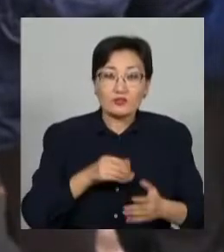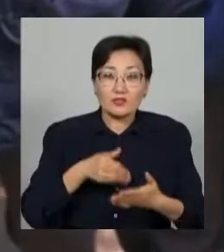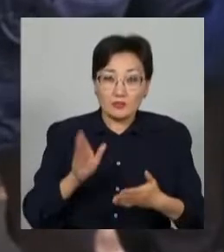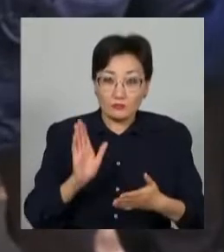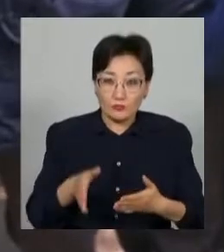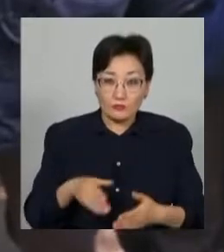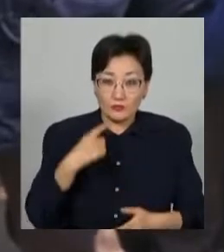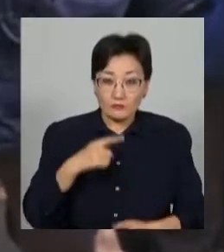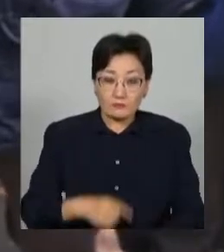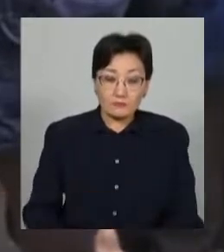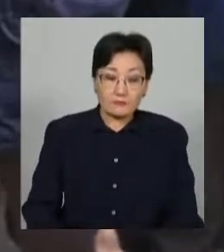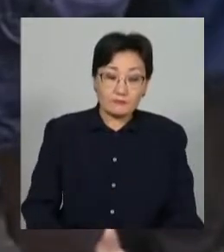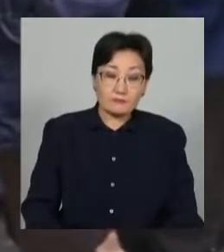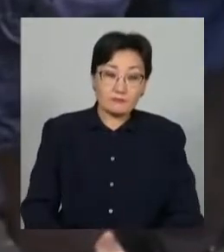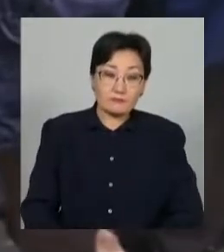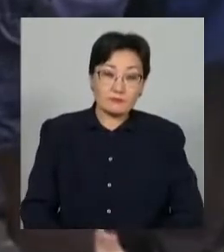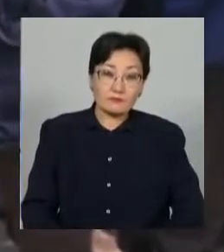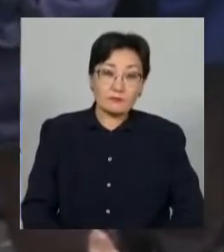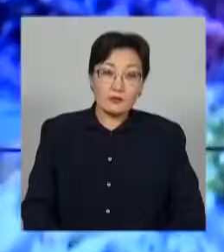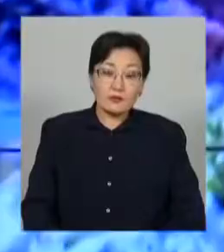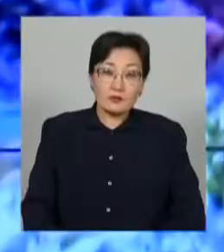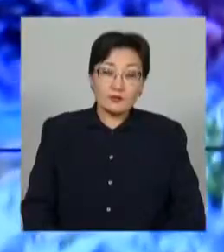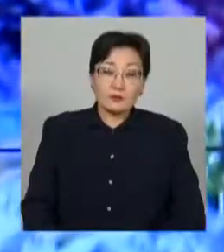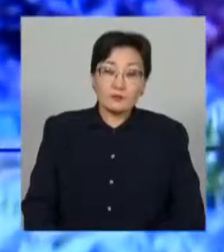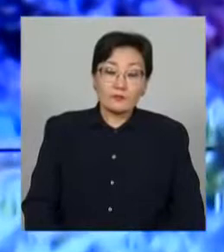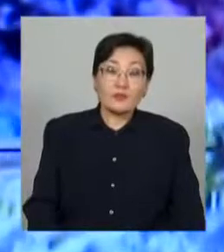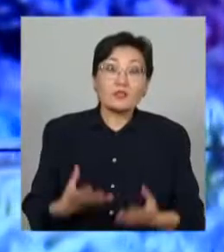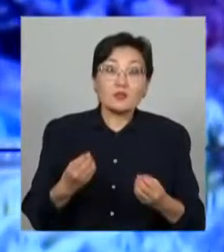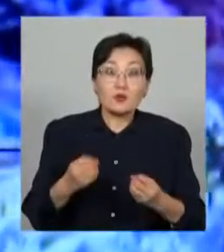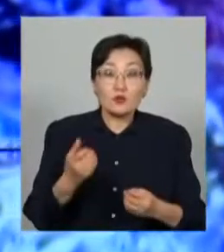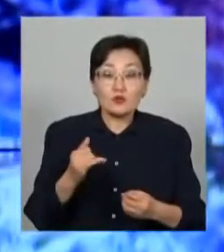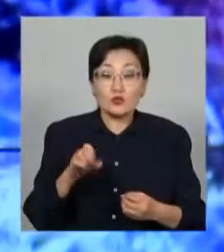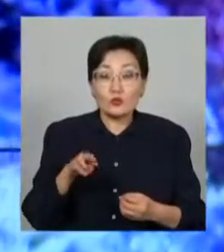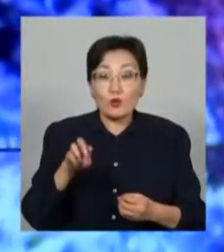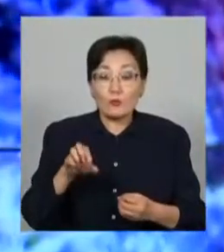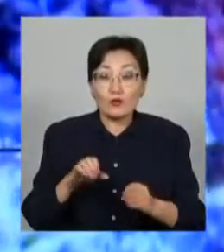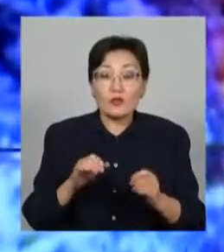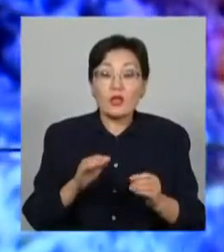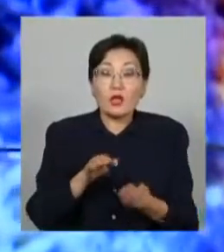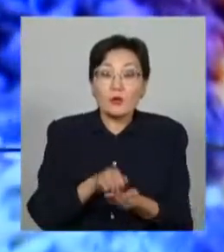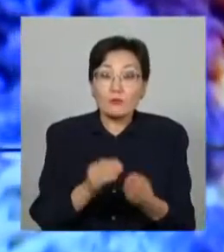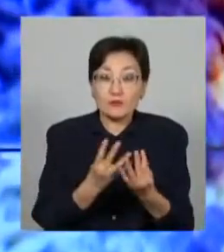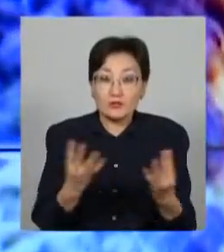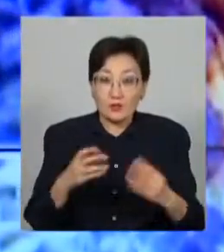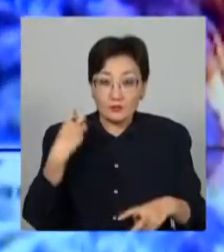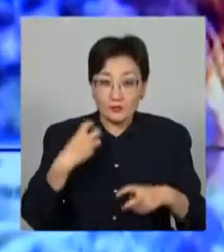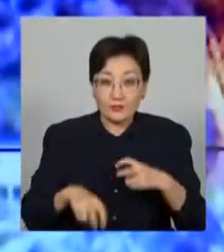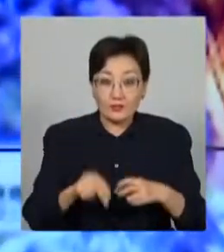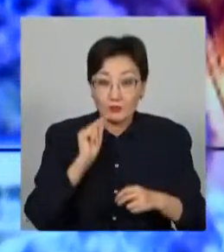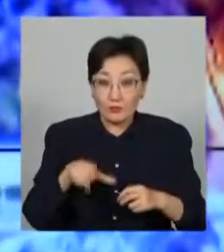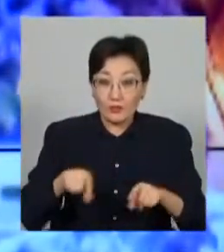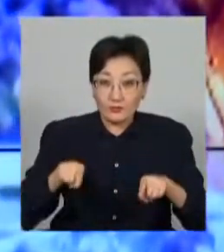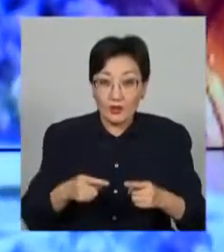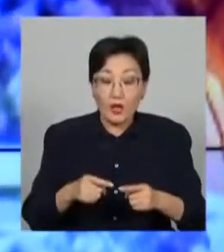Мадина Оқас, Арсен Сандыбаев, Алматы телеарнасы. Сонымен қатар Үштөбеде зиратты қиратқан күдікті ұсталды. Алматы облысы